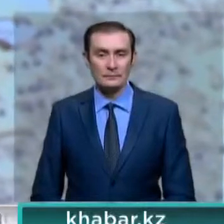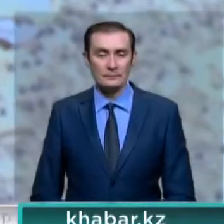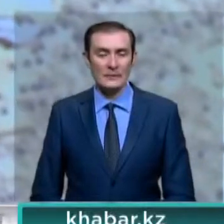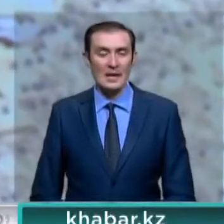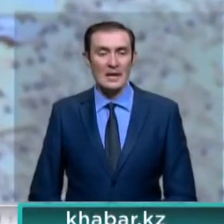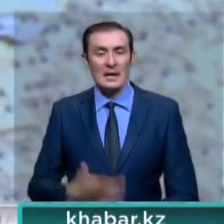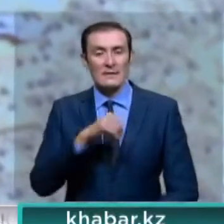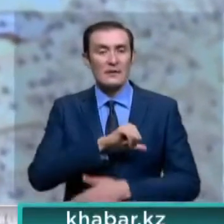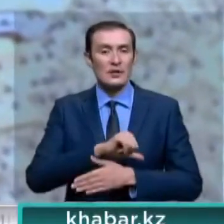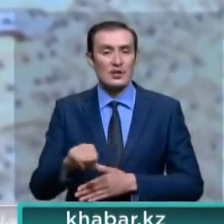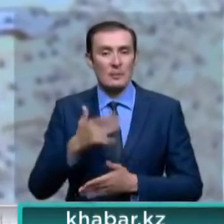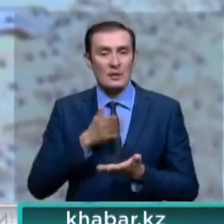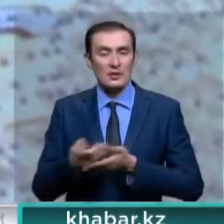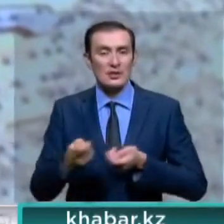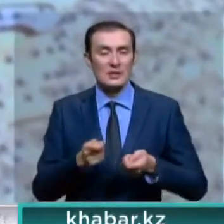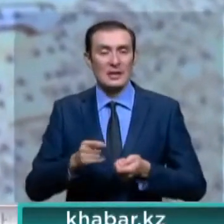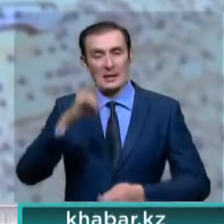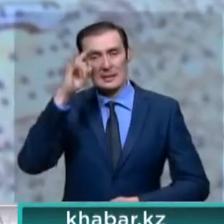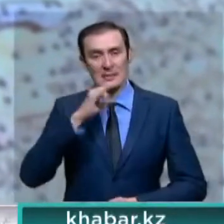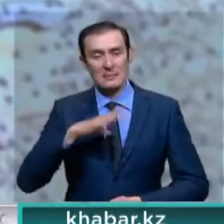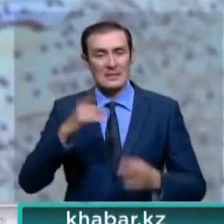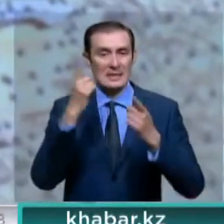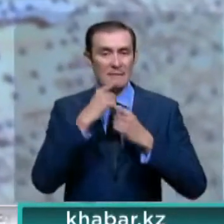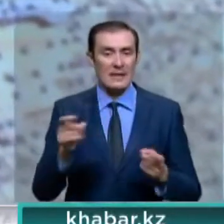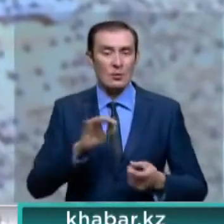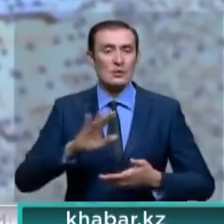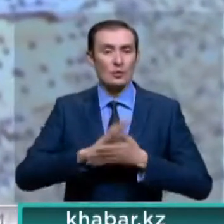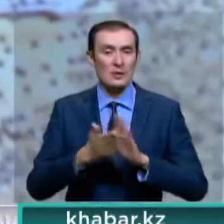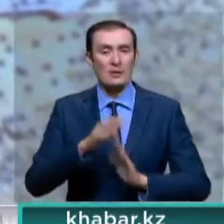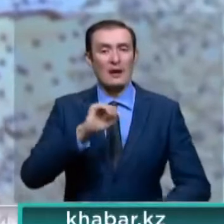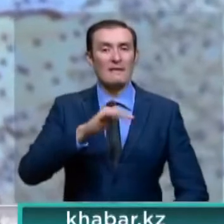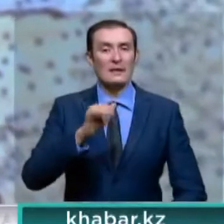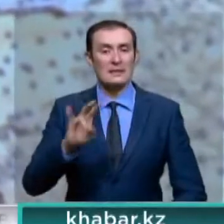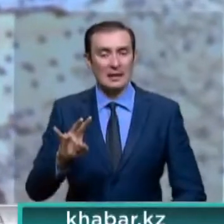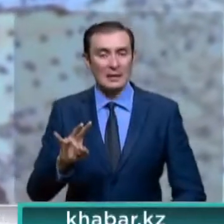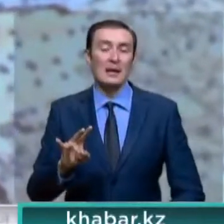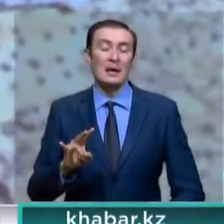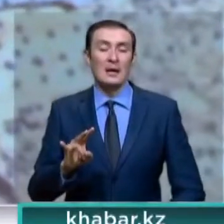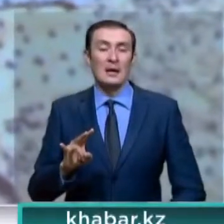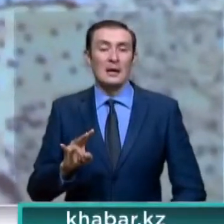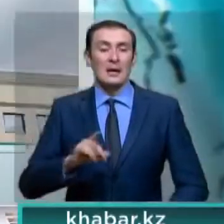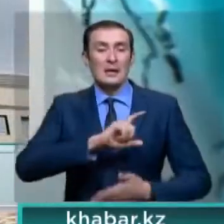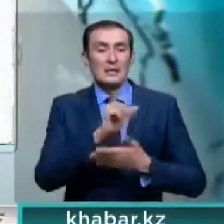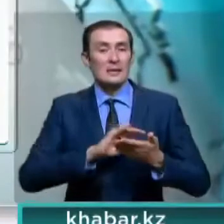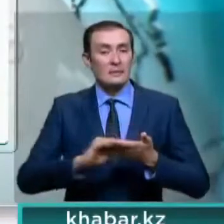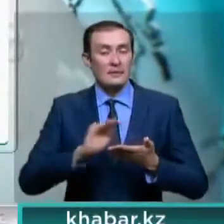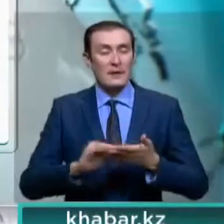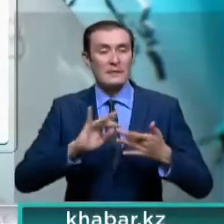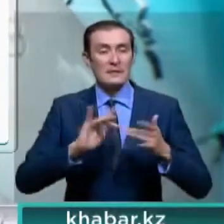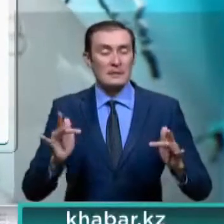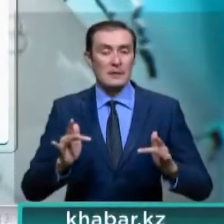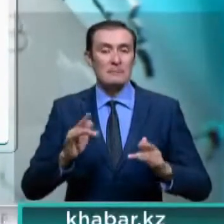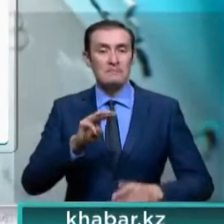Тем временем внешнеполитическое ведомство Казахстана сделало заявление по ситуации в Афганистане. Текст размещен на официальном сайте